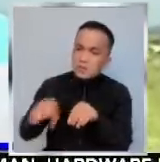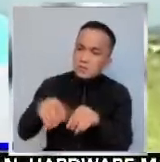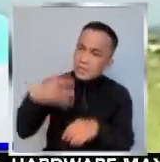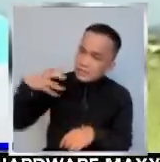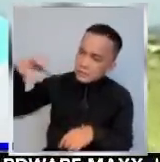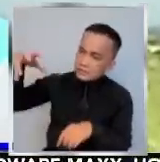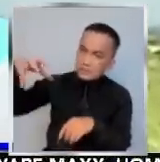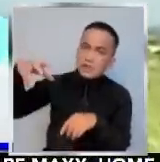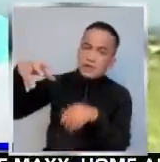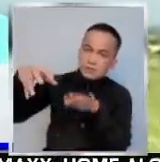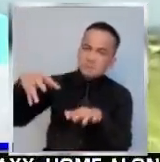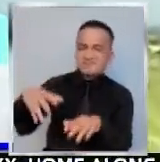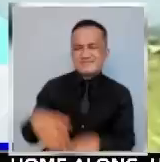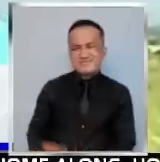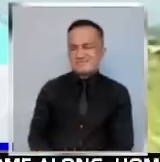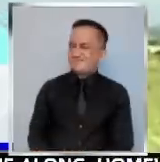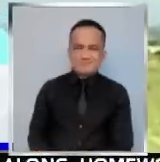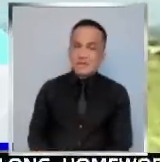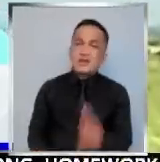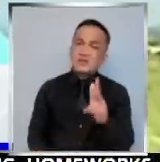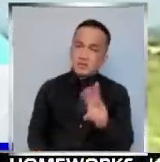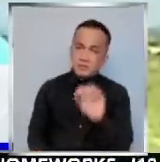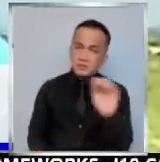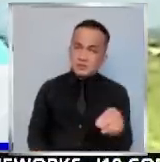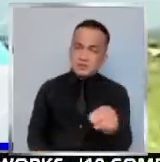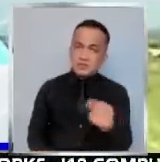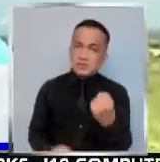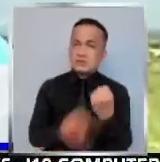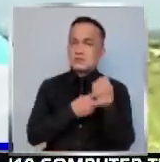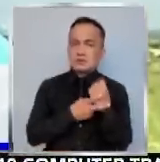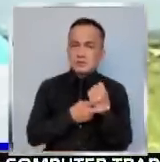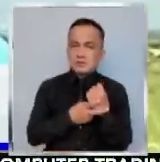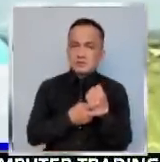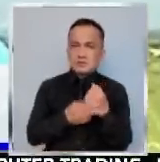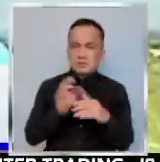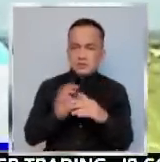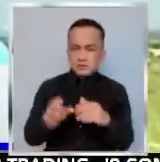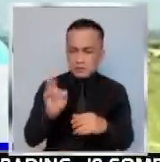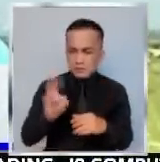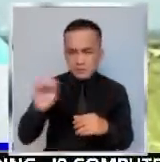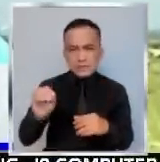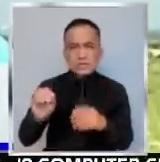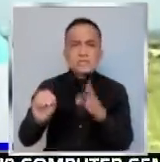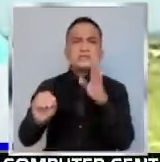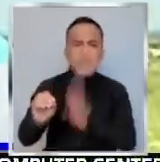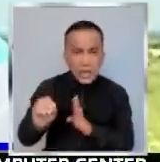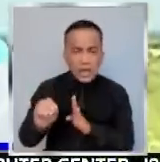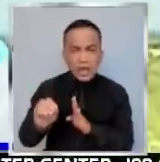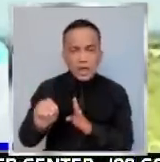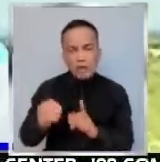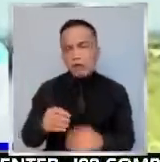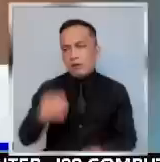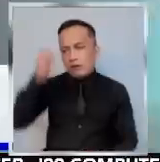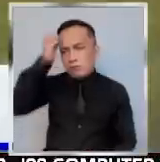halos 30% lang natirang buo, yung 70 nasira. Hala, nasira ng bagyo,